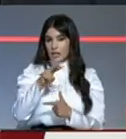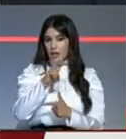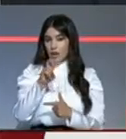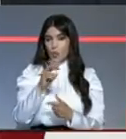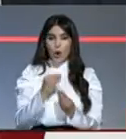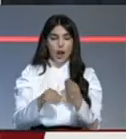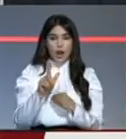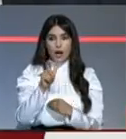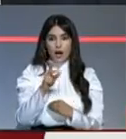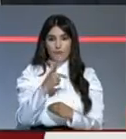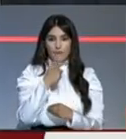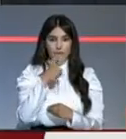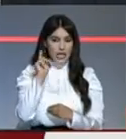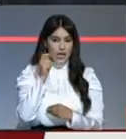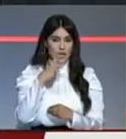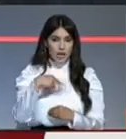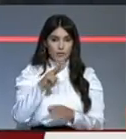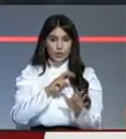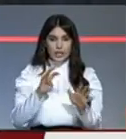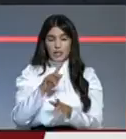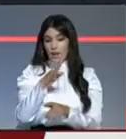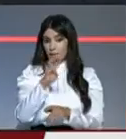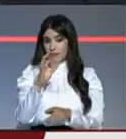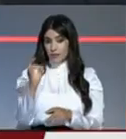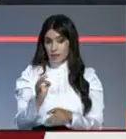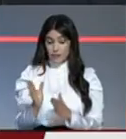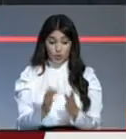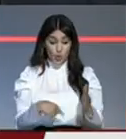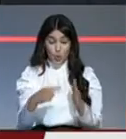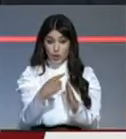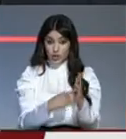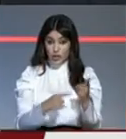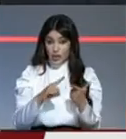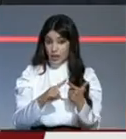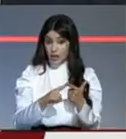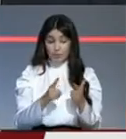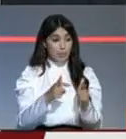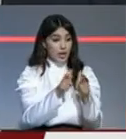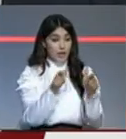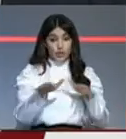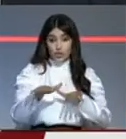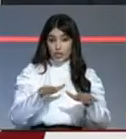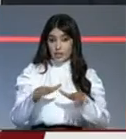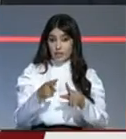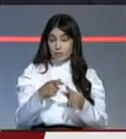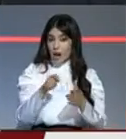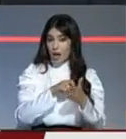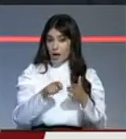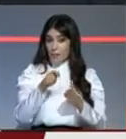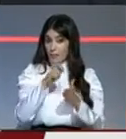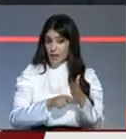ابرز عباس والعشرين بنسبه اربعين في المائه الشرط الثاني هو تكون محل اجراءات جماعيه استخلاص